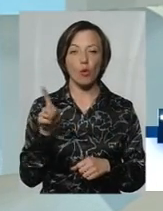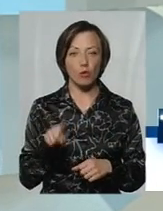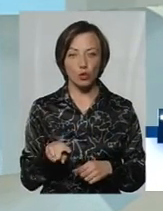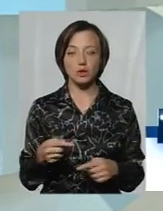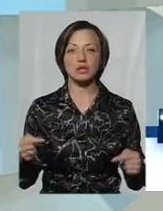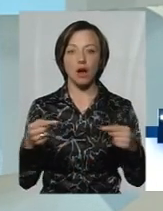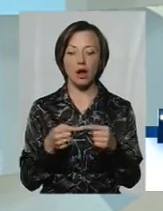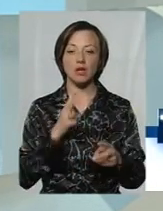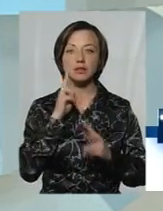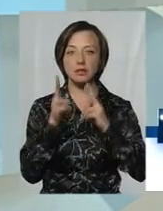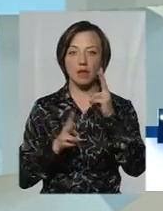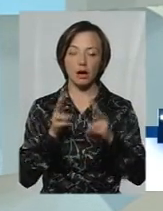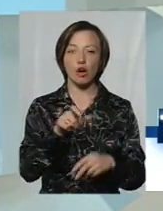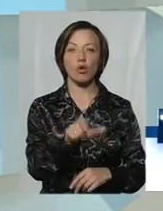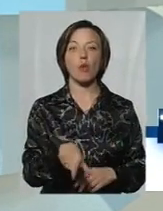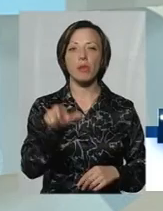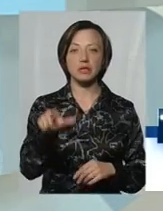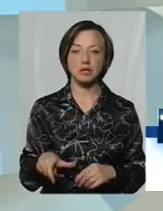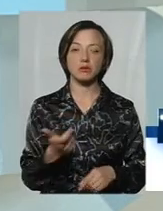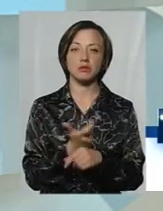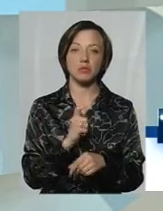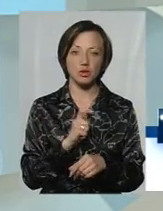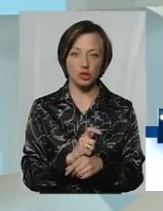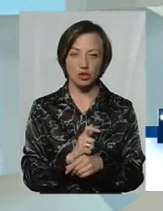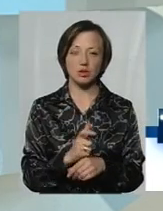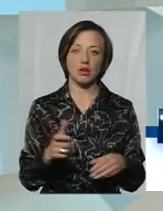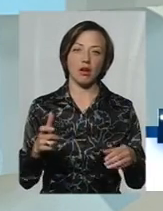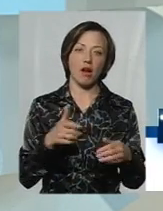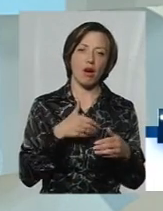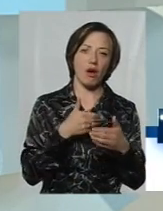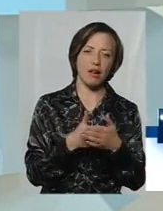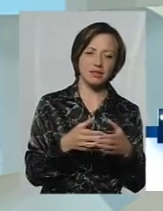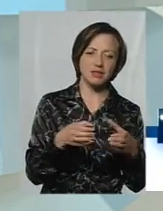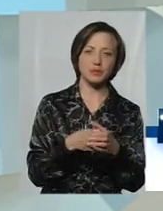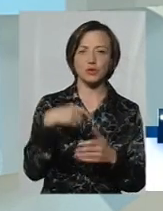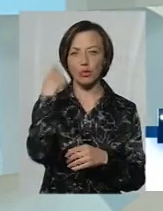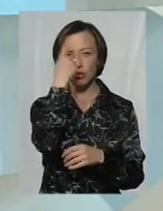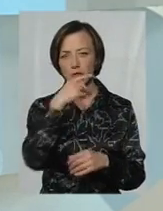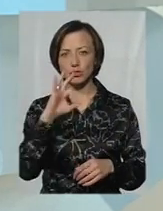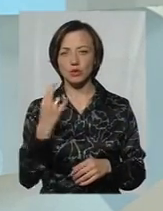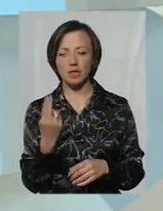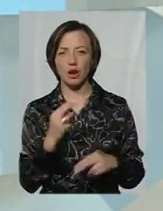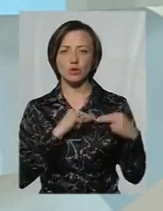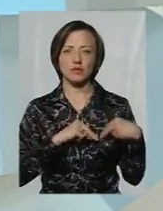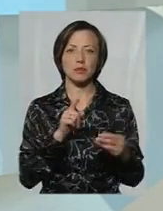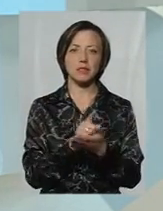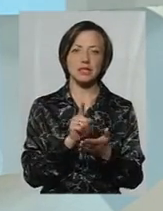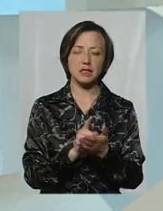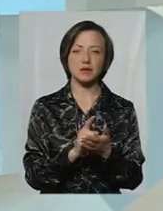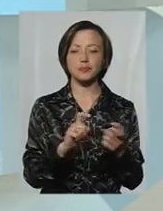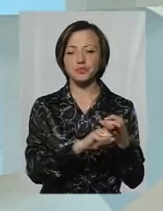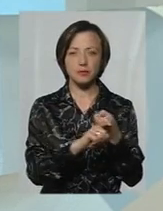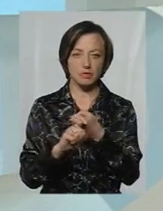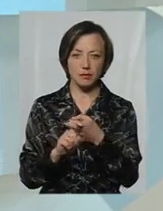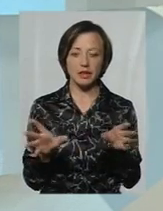якраз скарги громадян в більшості своїх громадські, особисті, соціальні, трудові, пенсійні стосуються